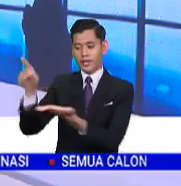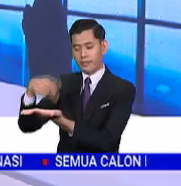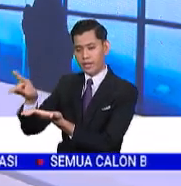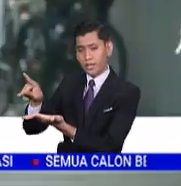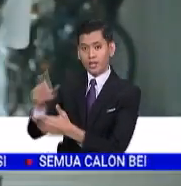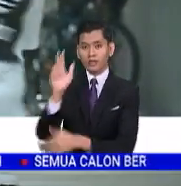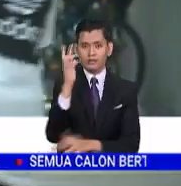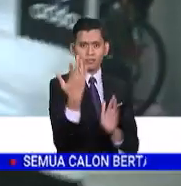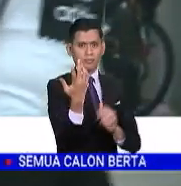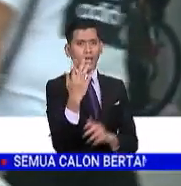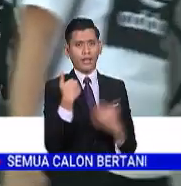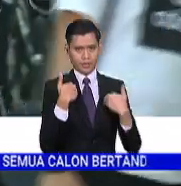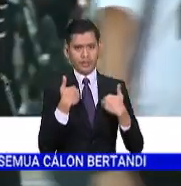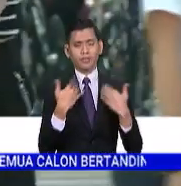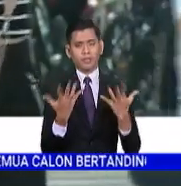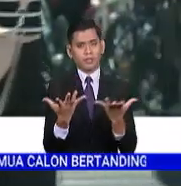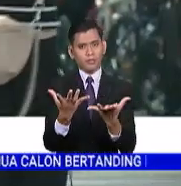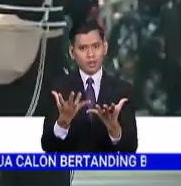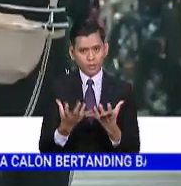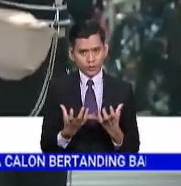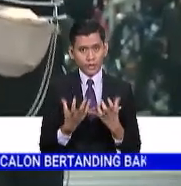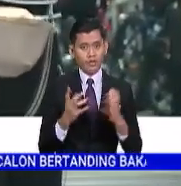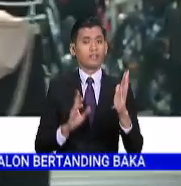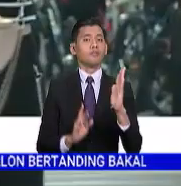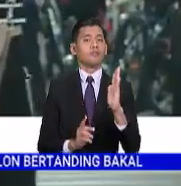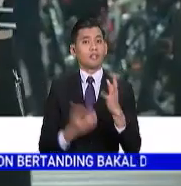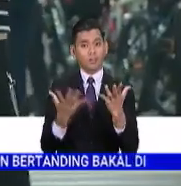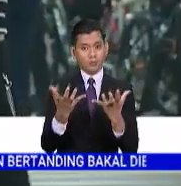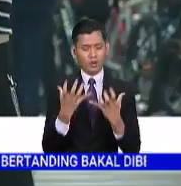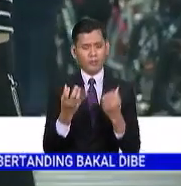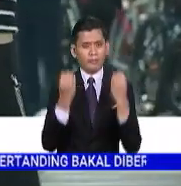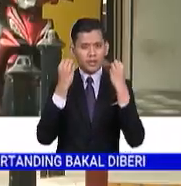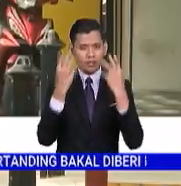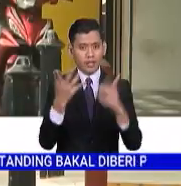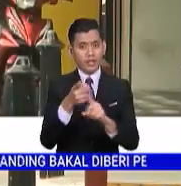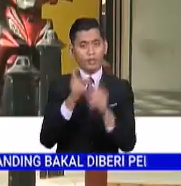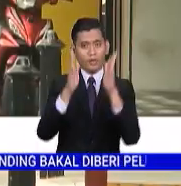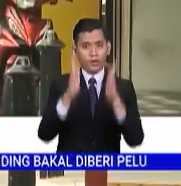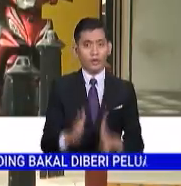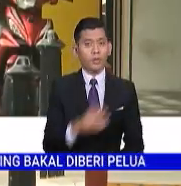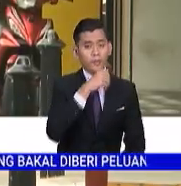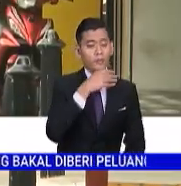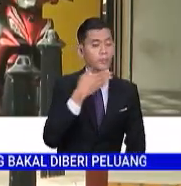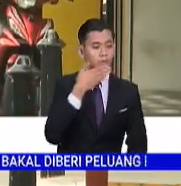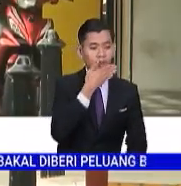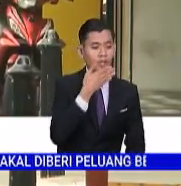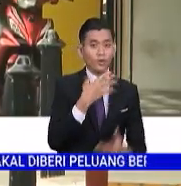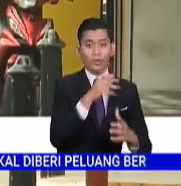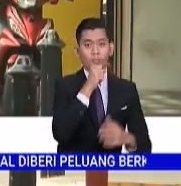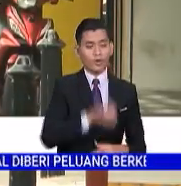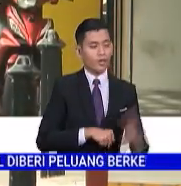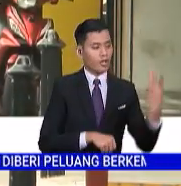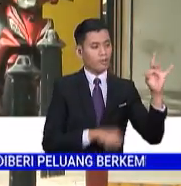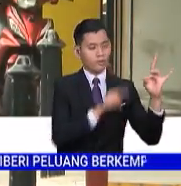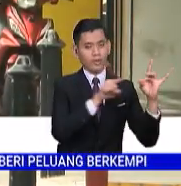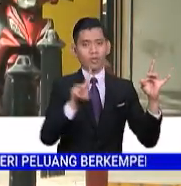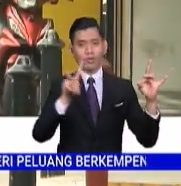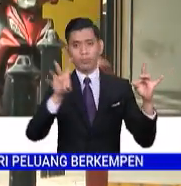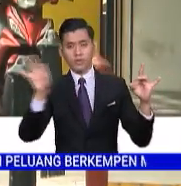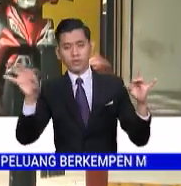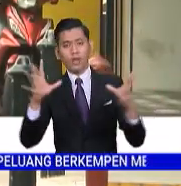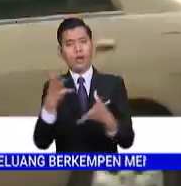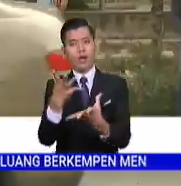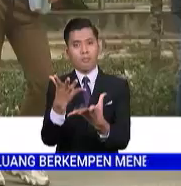menunjukkan adanya keinginan yang tinggi dalam kalangan belia yang berusia 18 hingga 29 tahun untuk